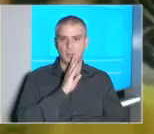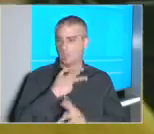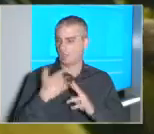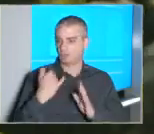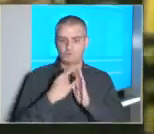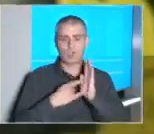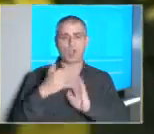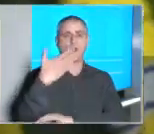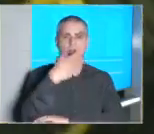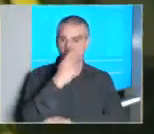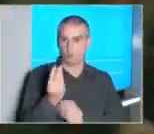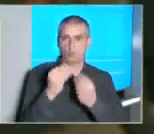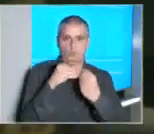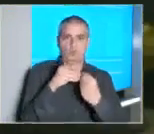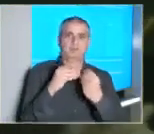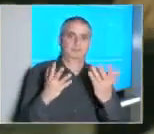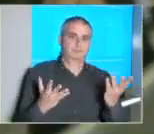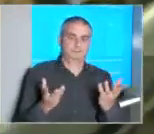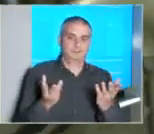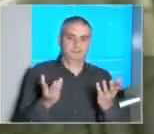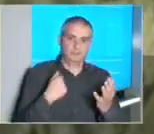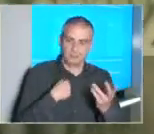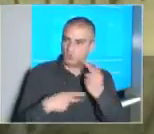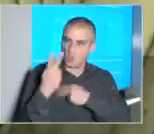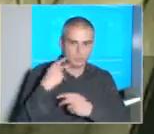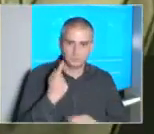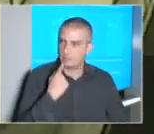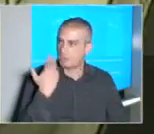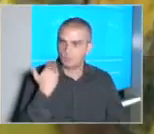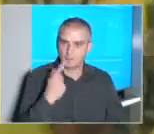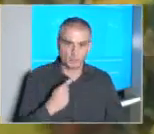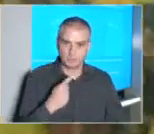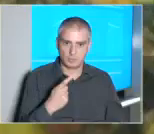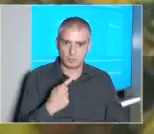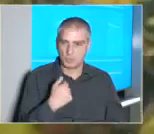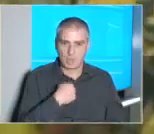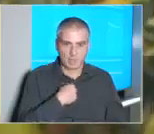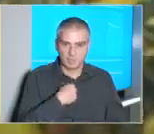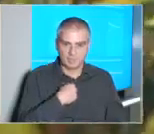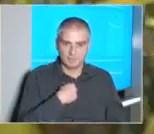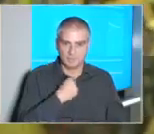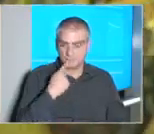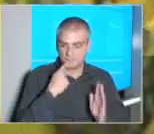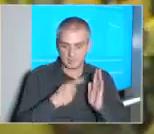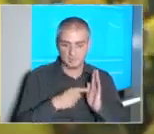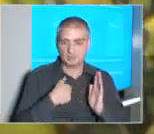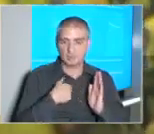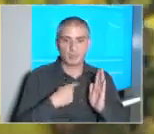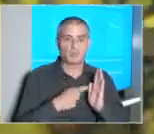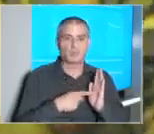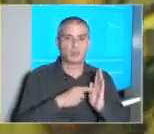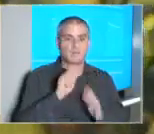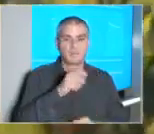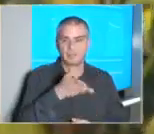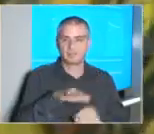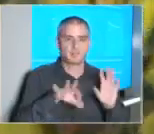חוק הלאום. הוא גם מוסיף פה דברים, ואני חוזר למה שאמרנו קודם. אני את התביעות שלי תובע